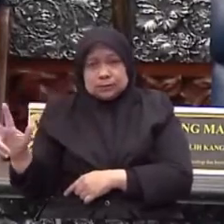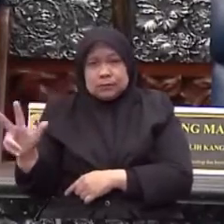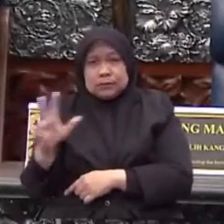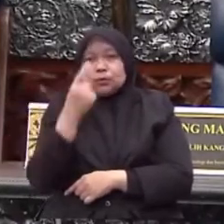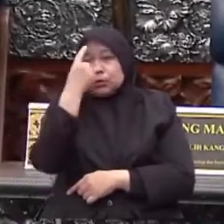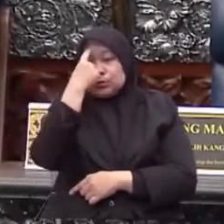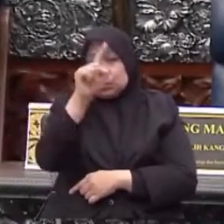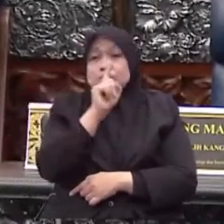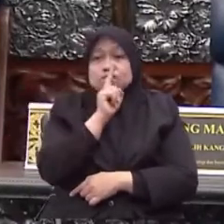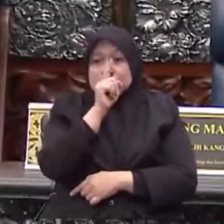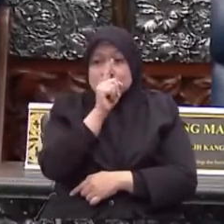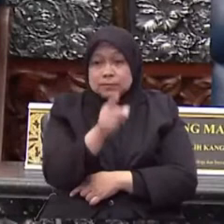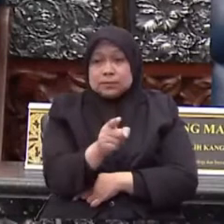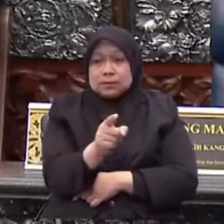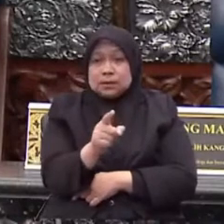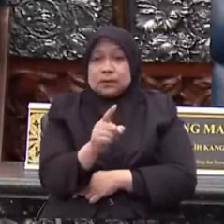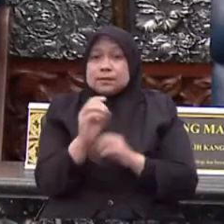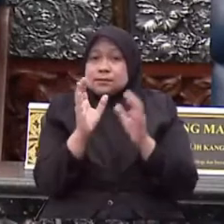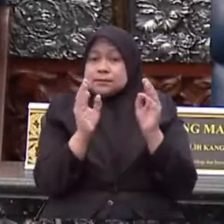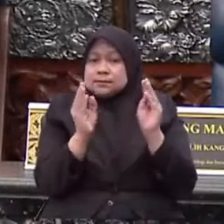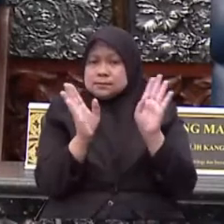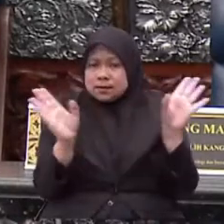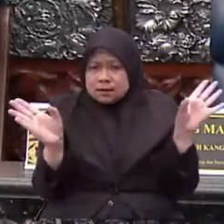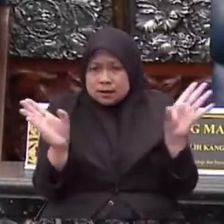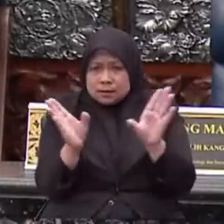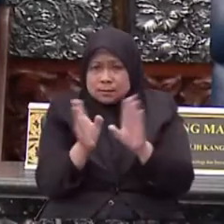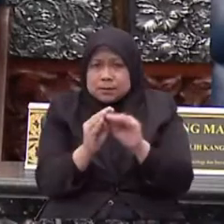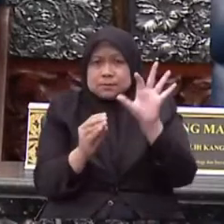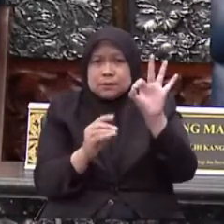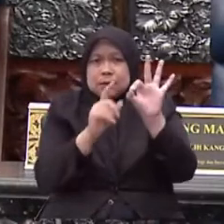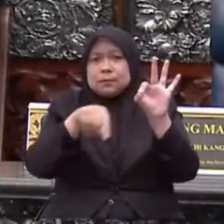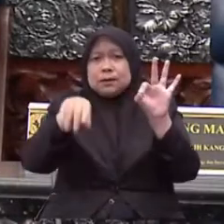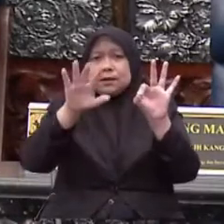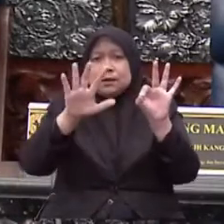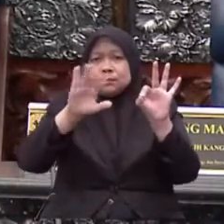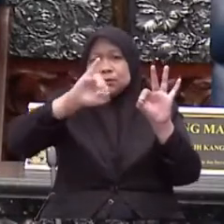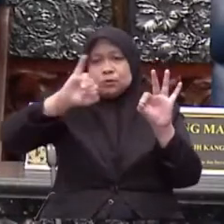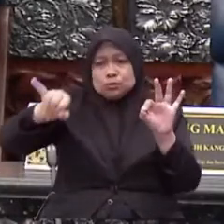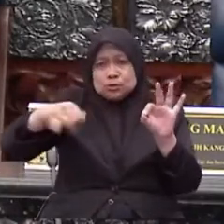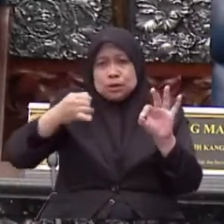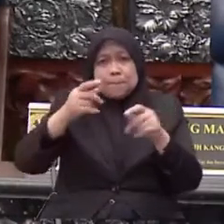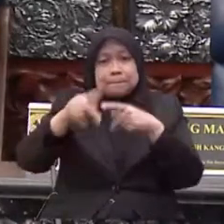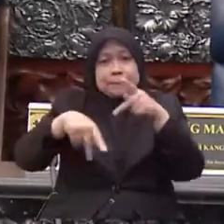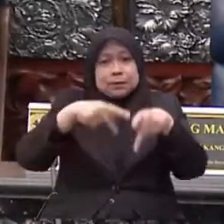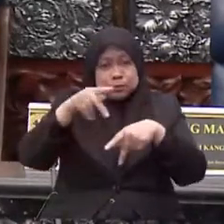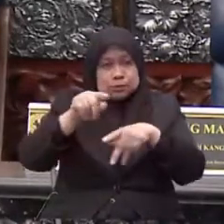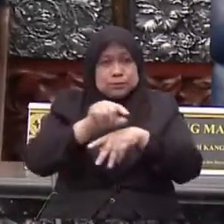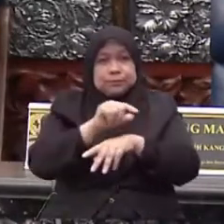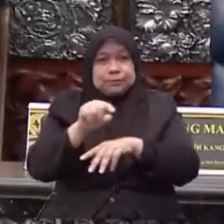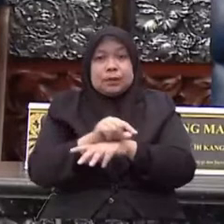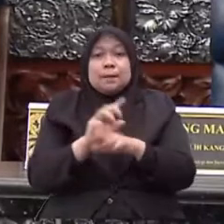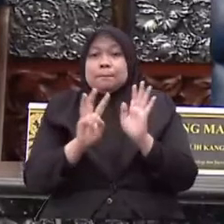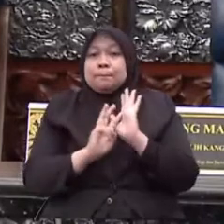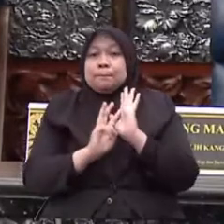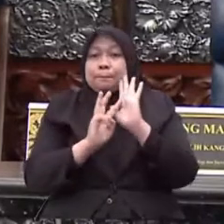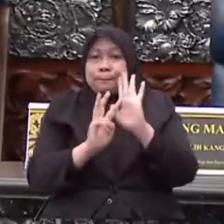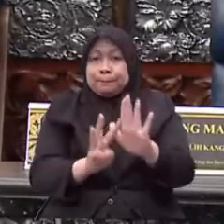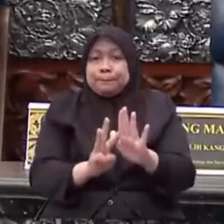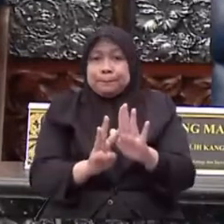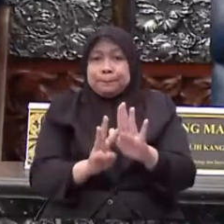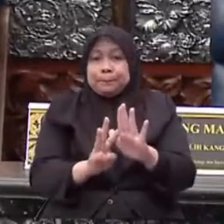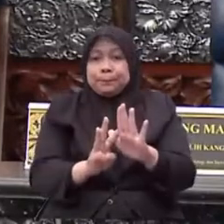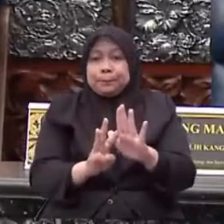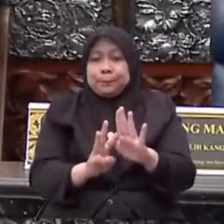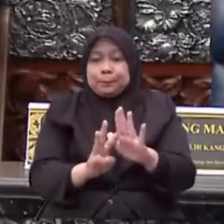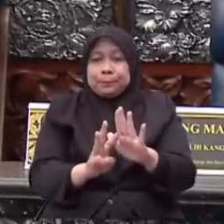untuk memastikan serama 9 kepulauan 5 juta pengguna elektrik yang mewakili